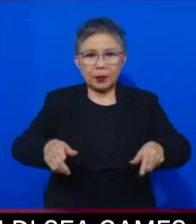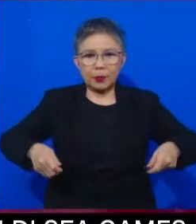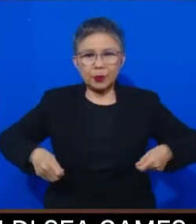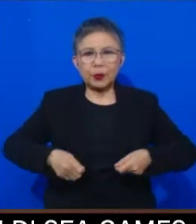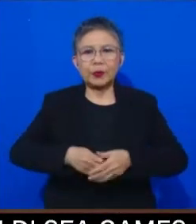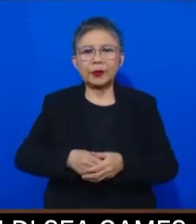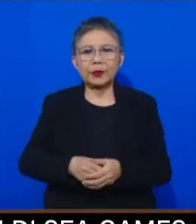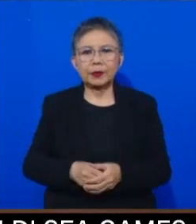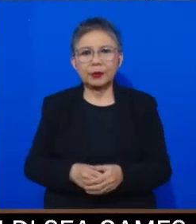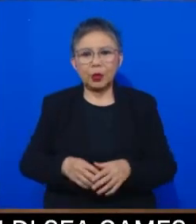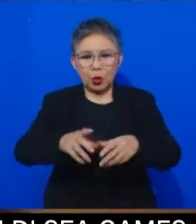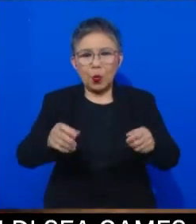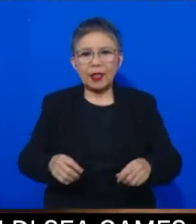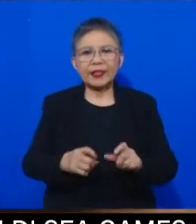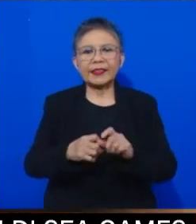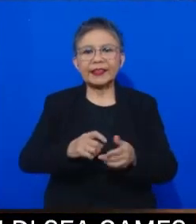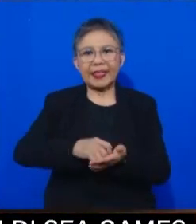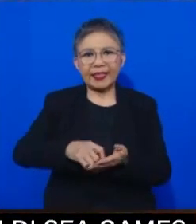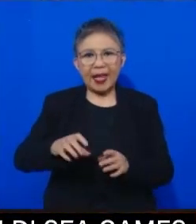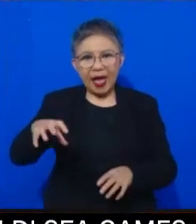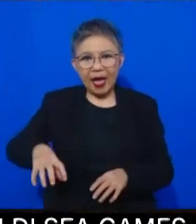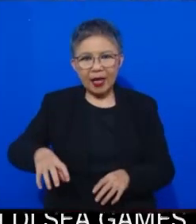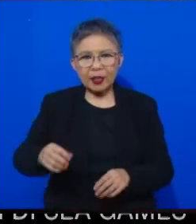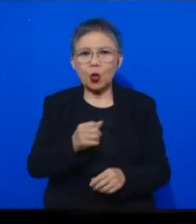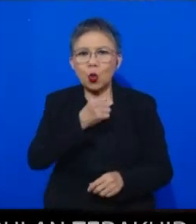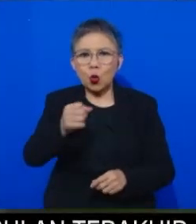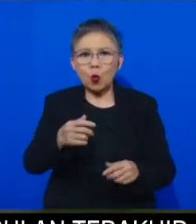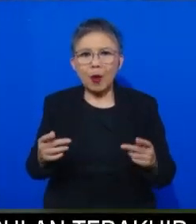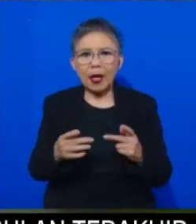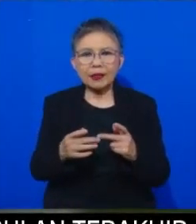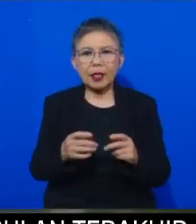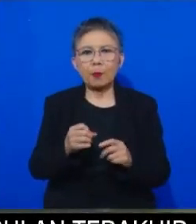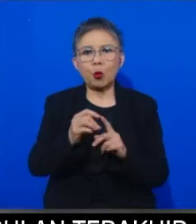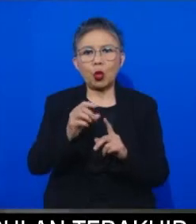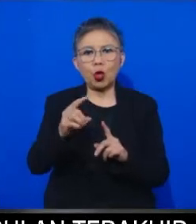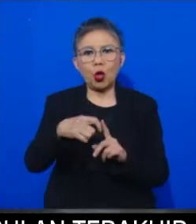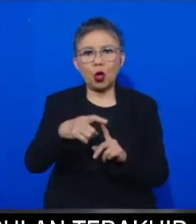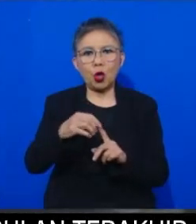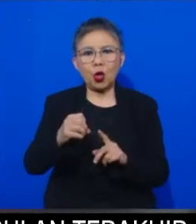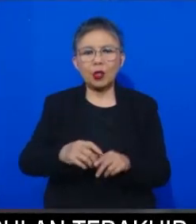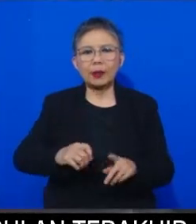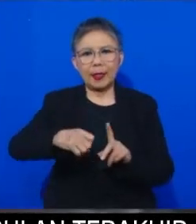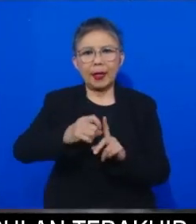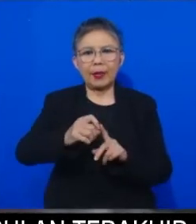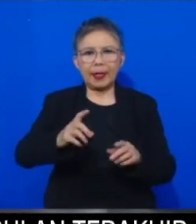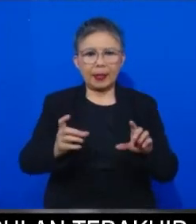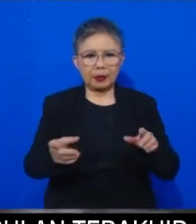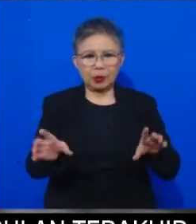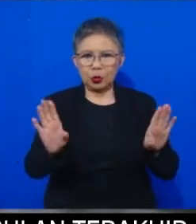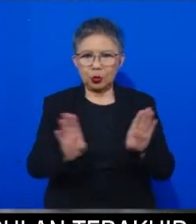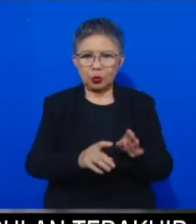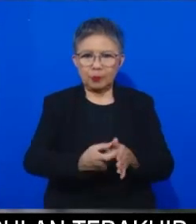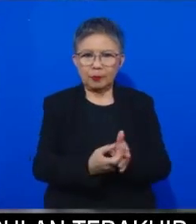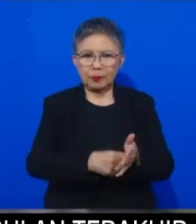Kabupaten Meranti seperti ruangan Sekda dan ruang humas dan juga protokol turut disegel KPK. Usai penggeledahan,